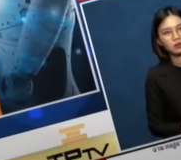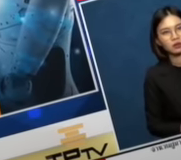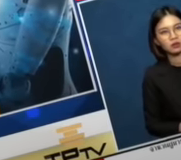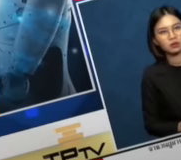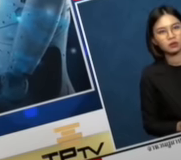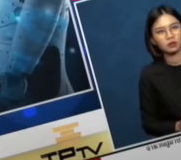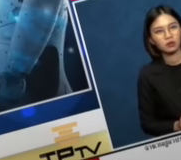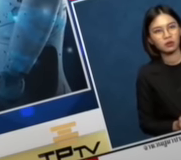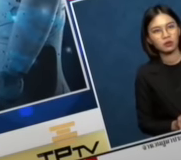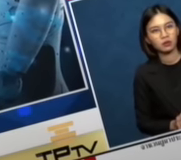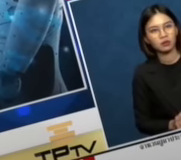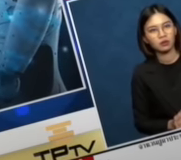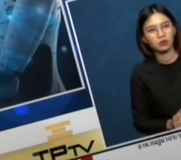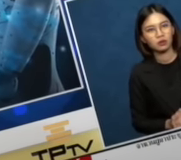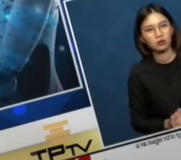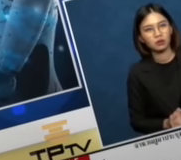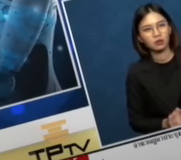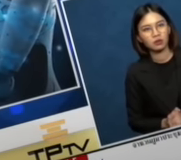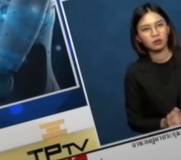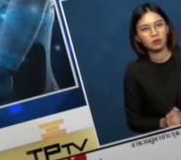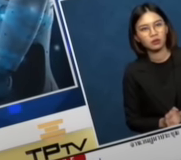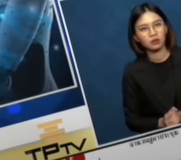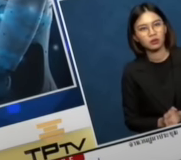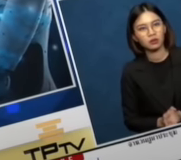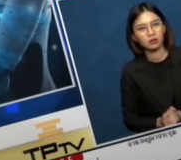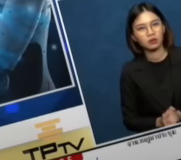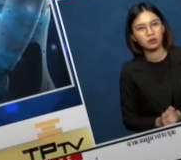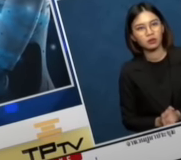พระราชบัญญัติงบประมาณประจำปี